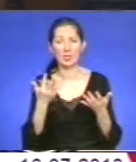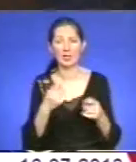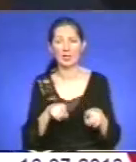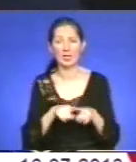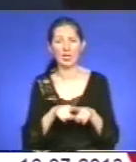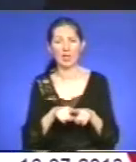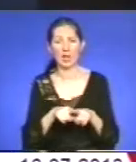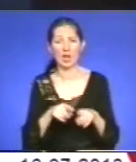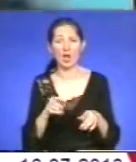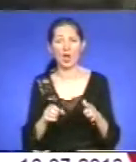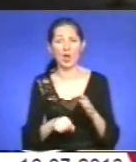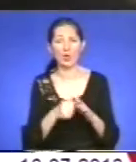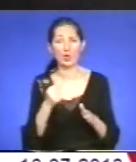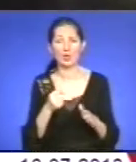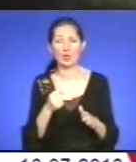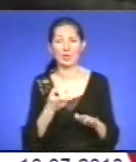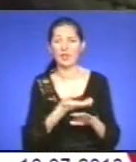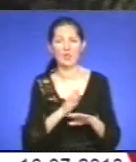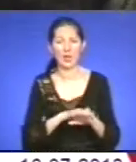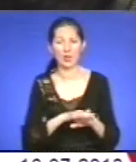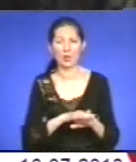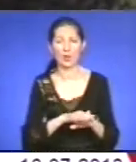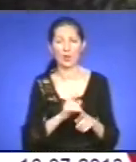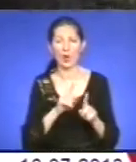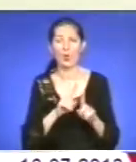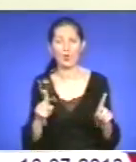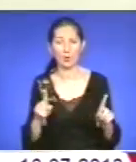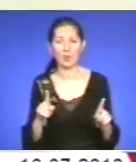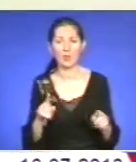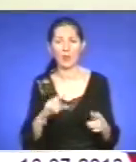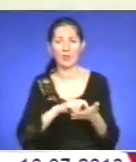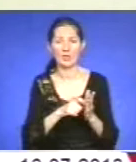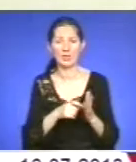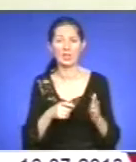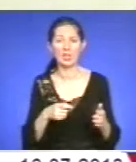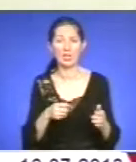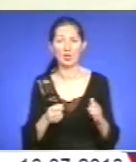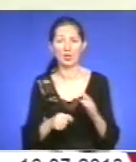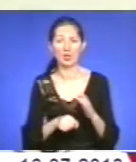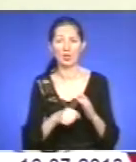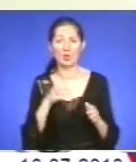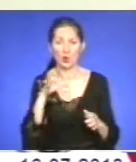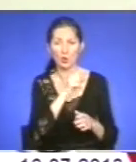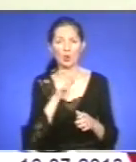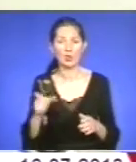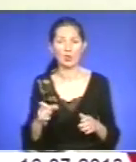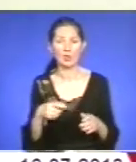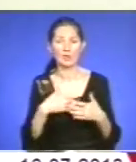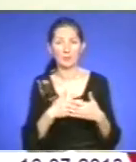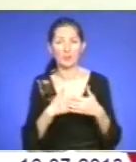важко. Особливо квартирні злодії активізуються влітку. В місті Тернополі багато мешканців обласного